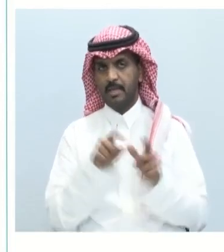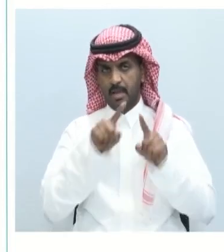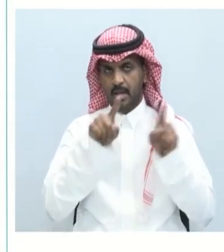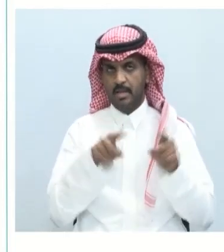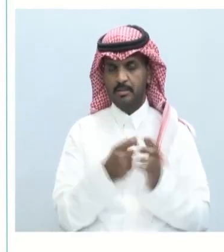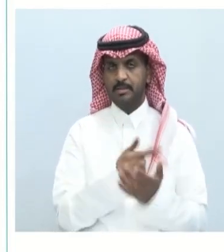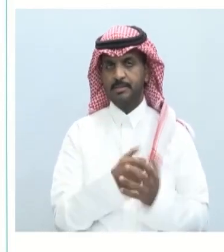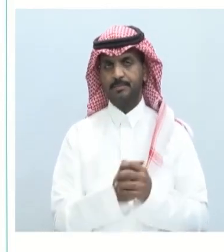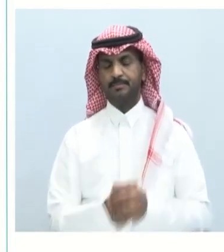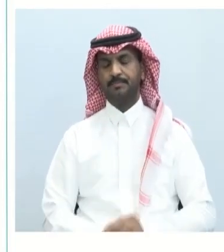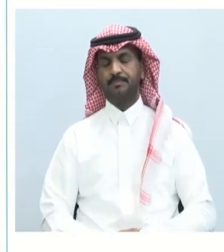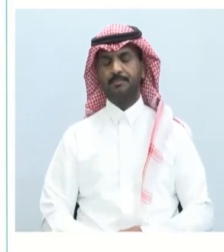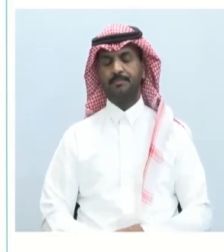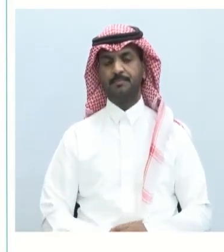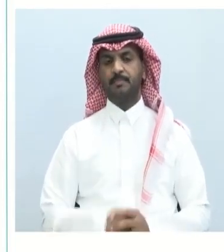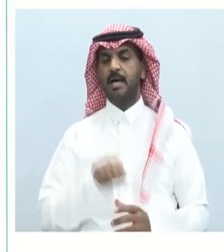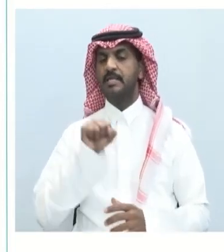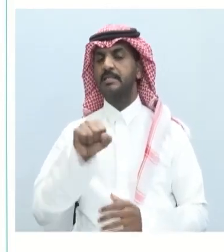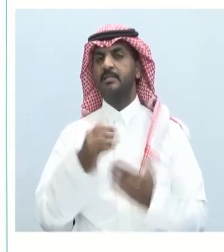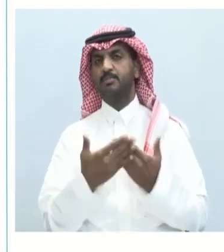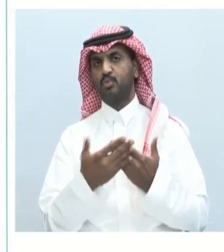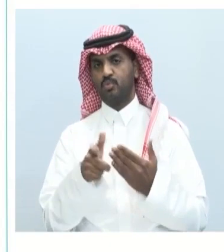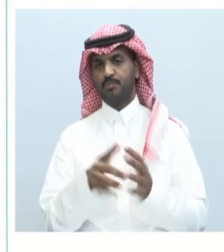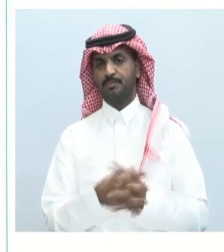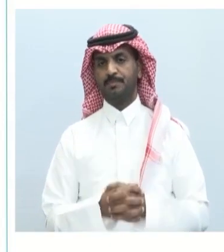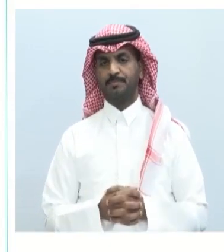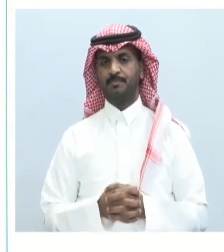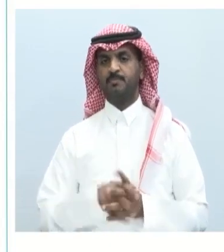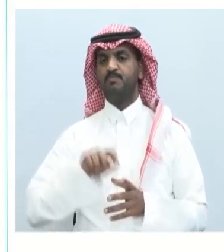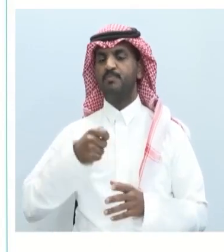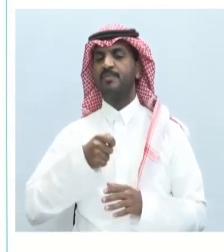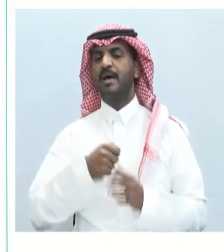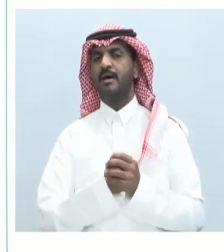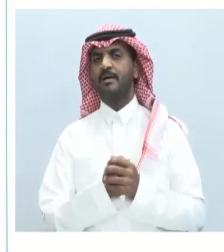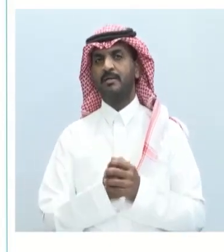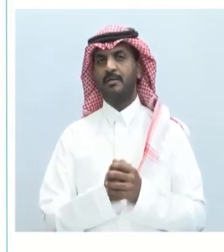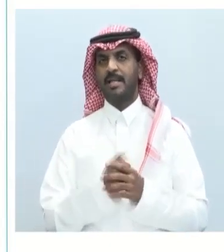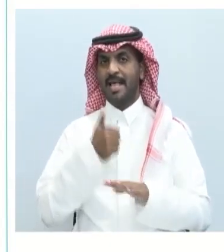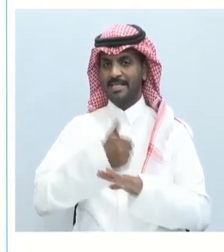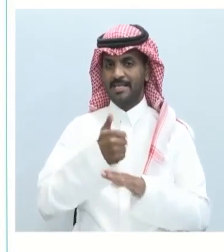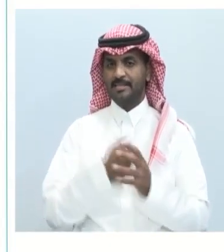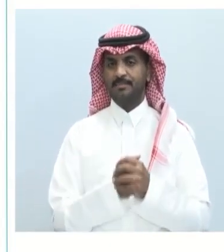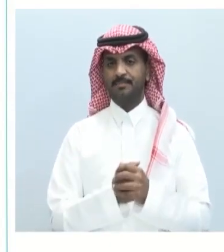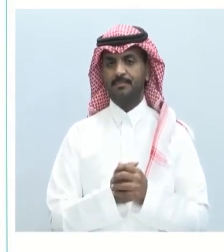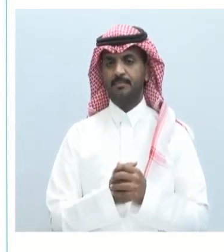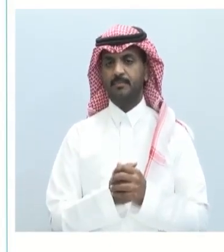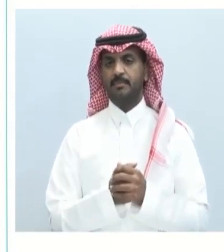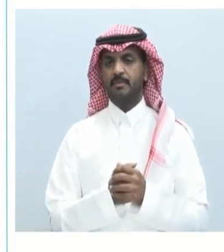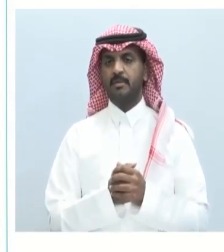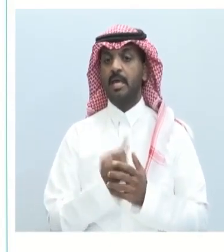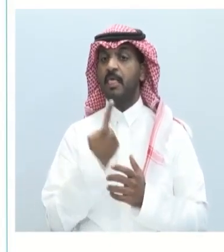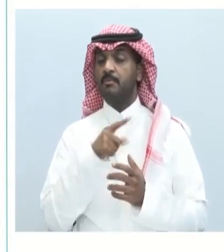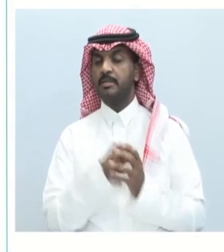كما ذكرنا لوجود خاصيه مطلوب في هذا الحقل المفتاح الاساسي يضمن